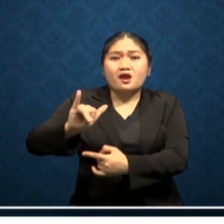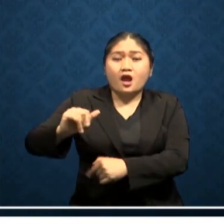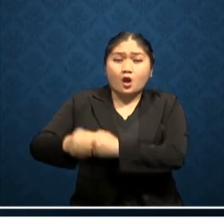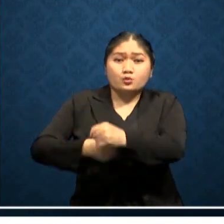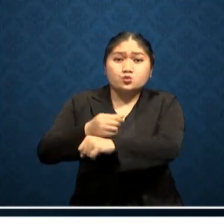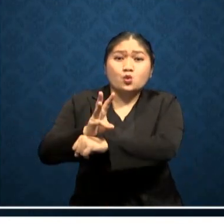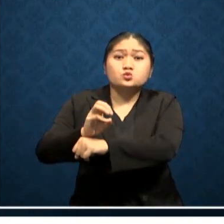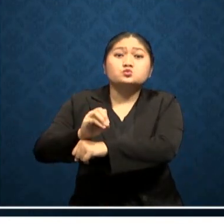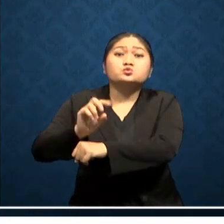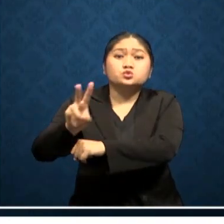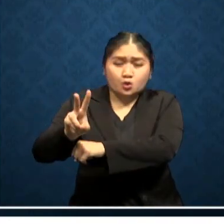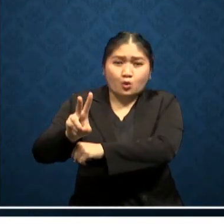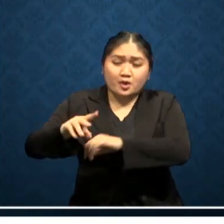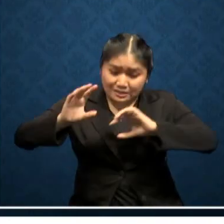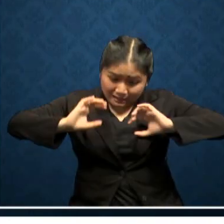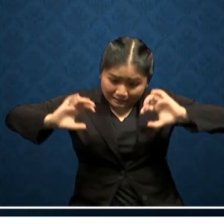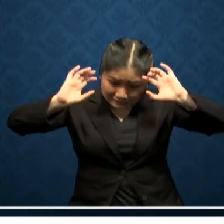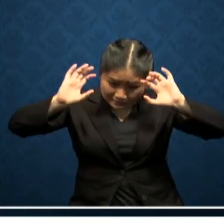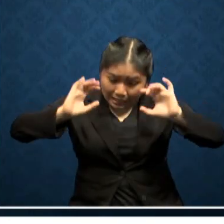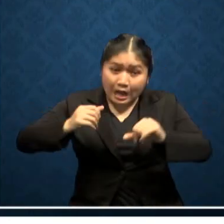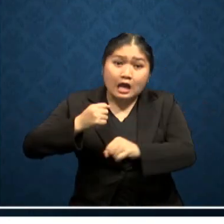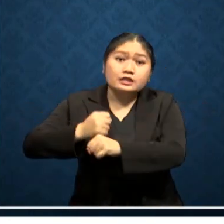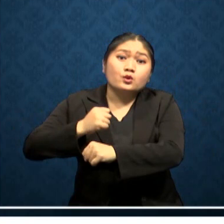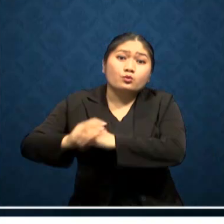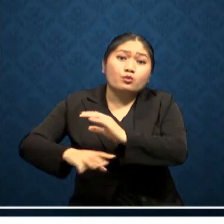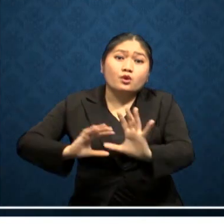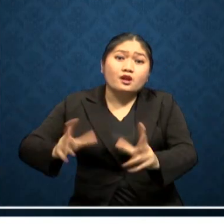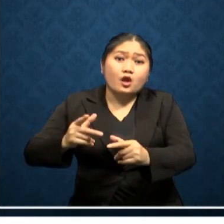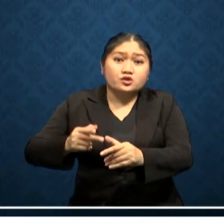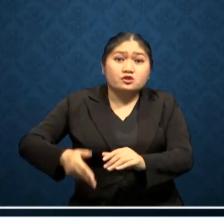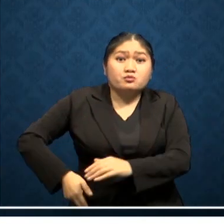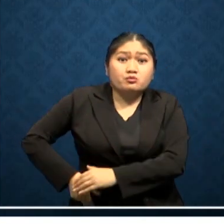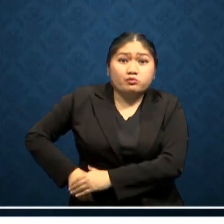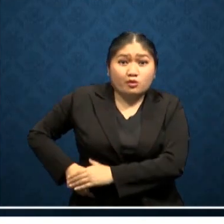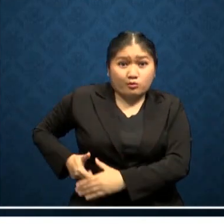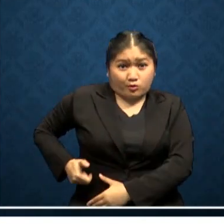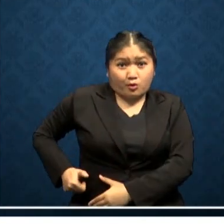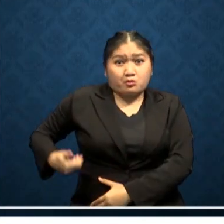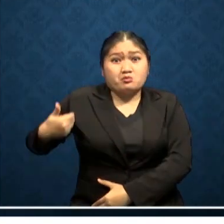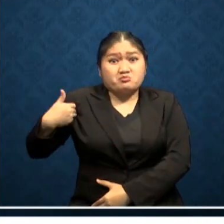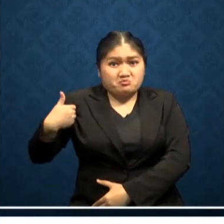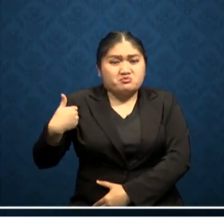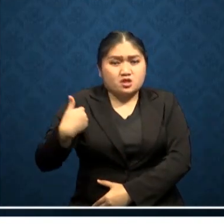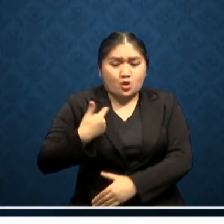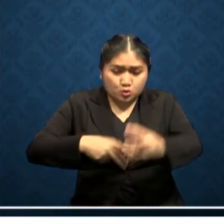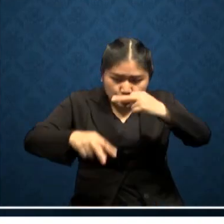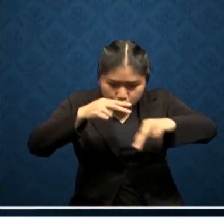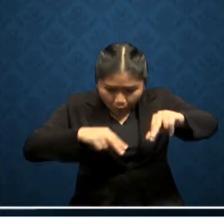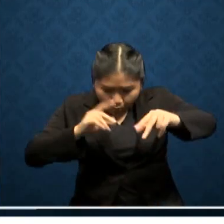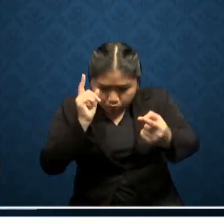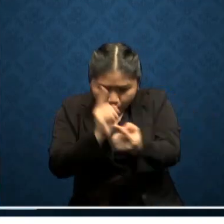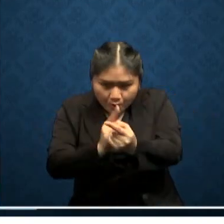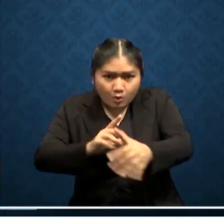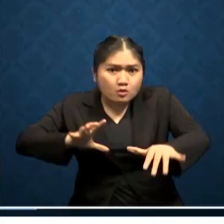ข้าชการบำนาญของกระทรวงเกษตรนะครับพกพาอาวุธปืนที่มีทะเบียนนะครับแลถูกตรวจค้นแล้วก็ถูกจับกุมดำเนิน